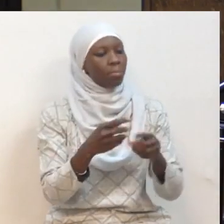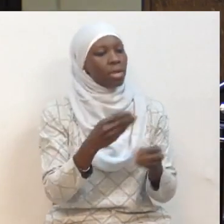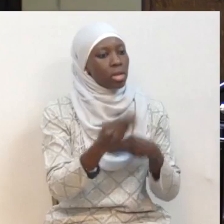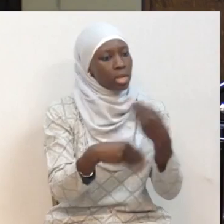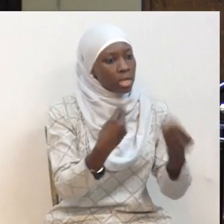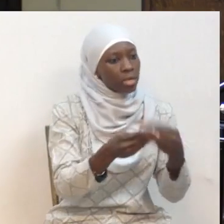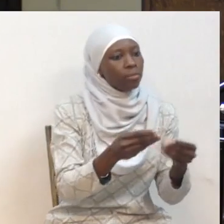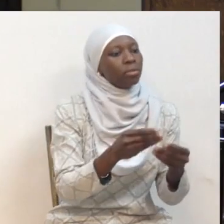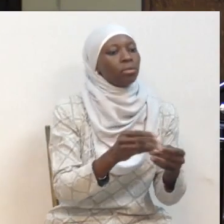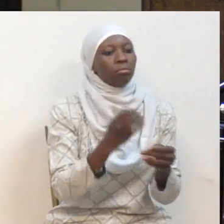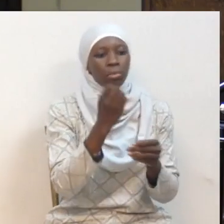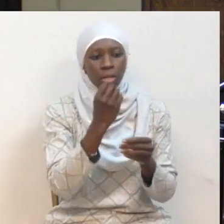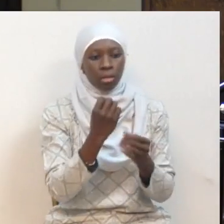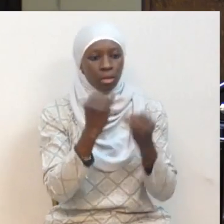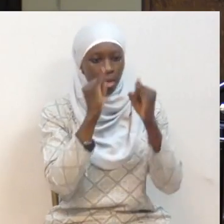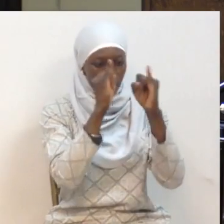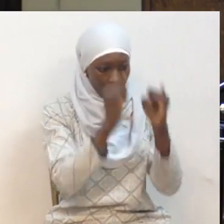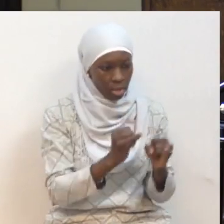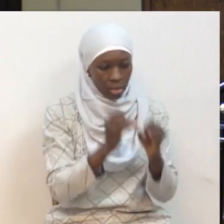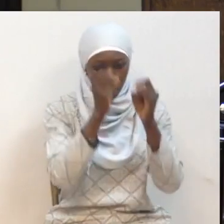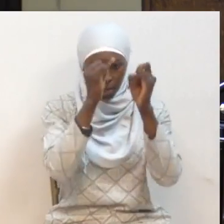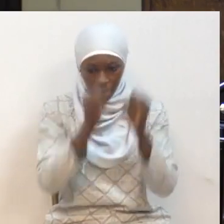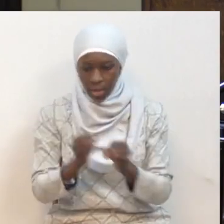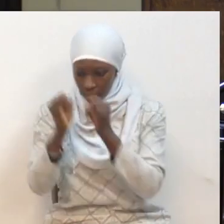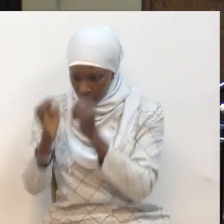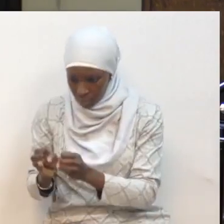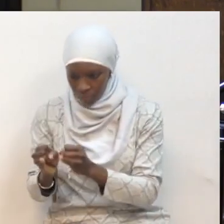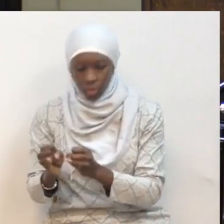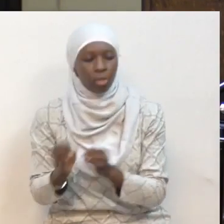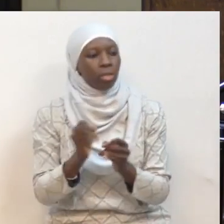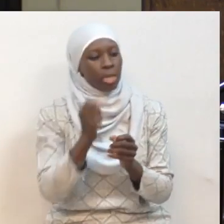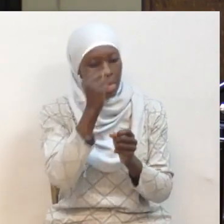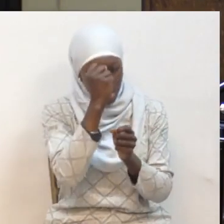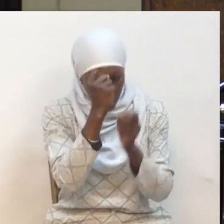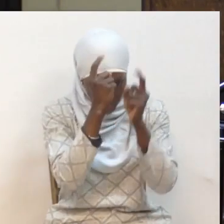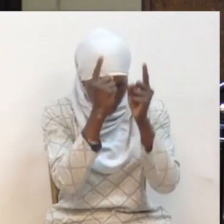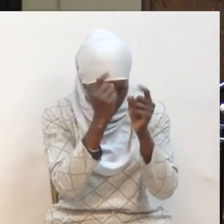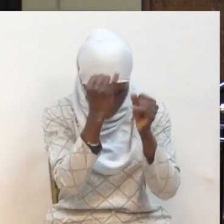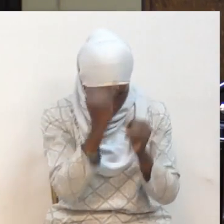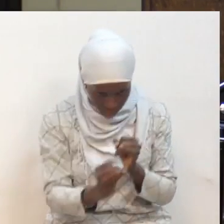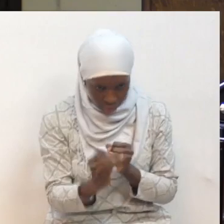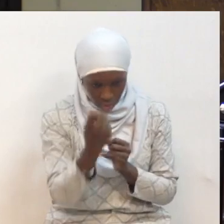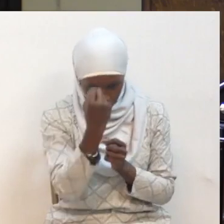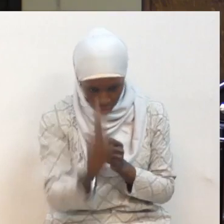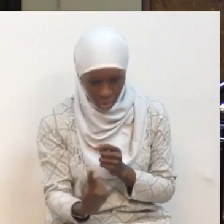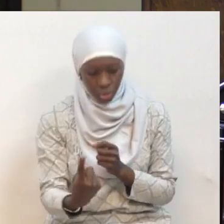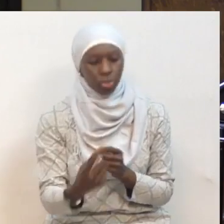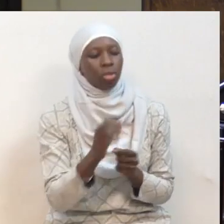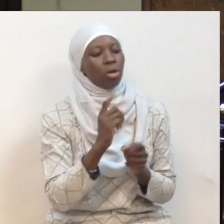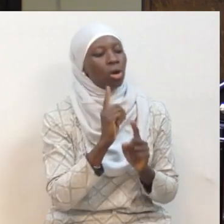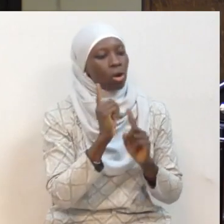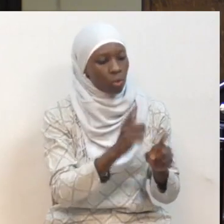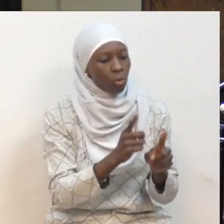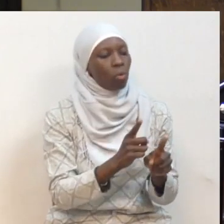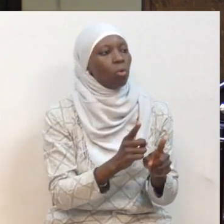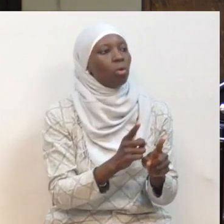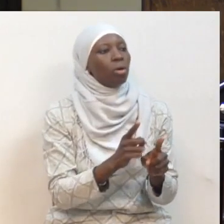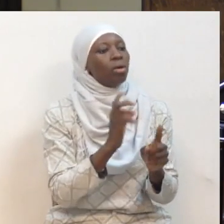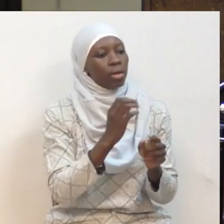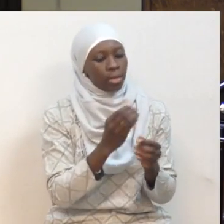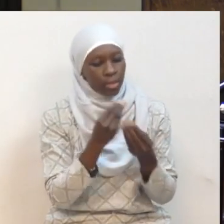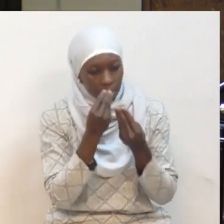them, to the Prophet ﷺ in person. Some of the Bedouin tribes who lived away